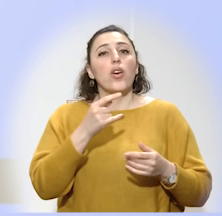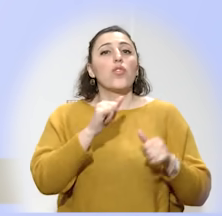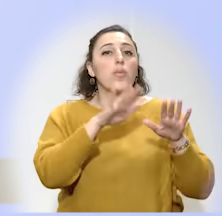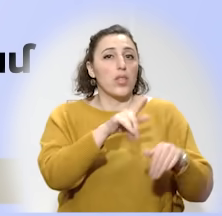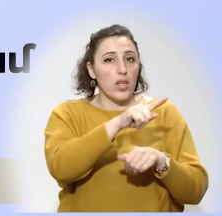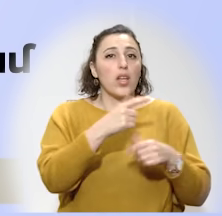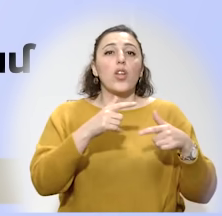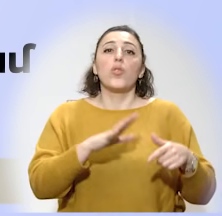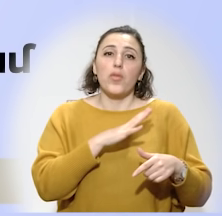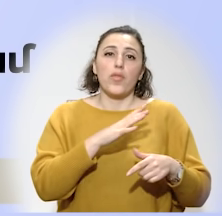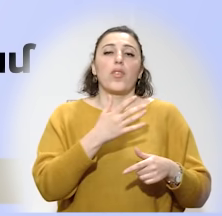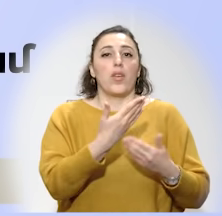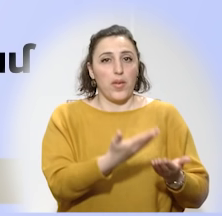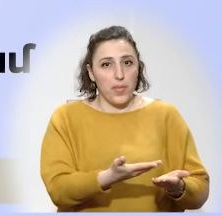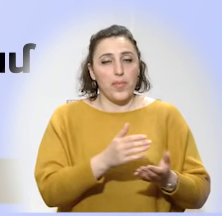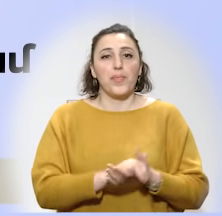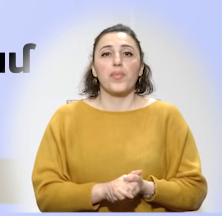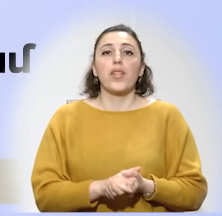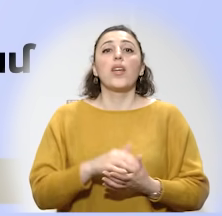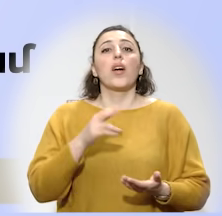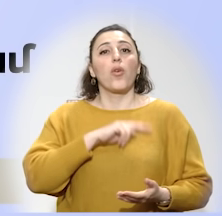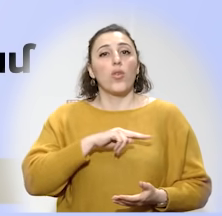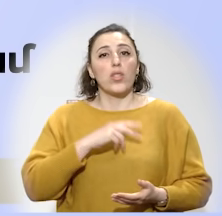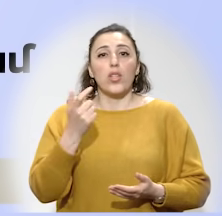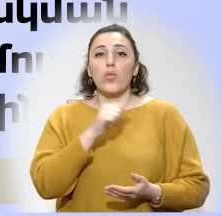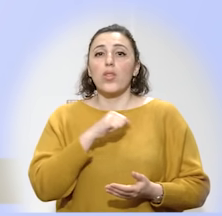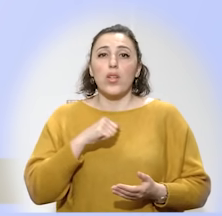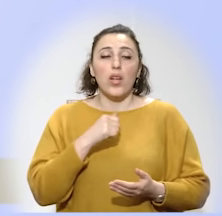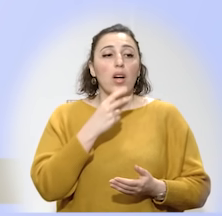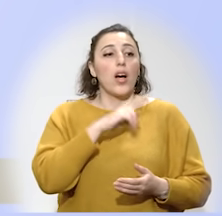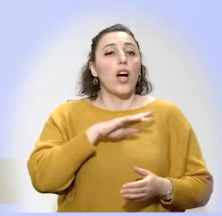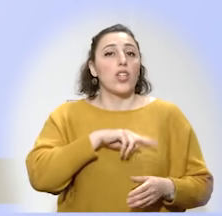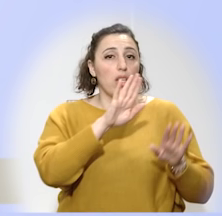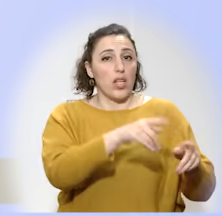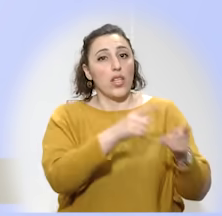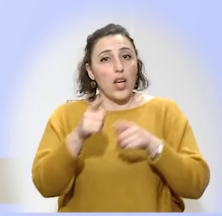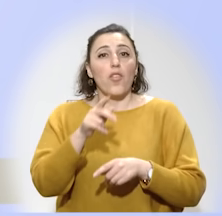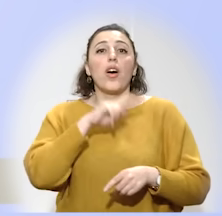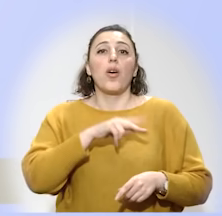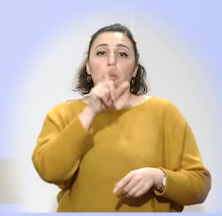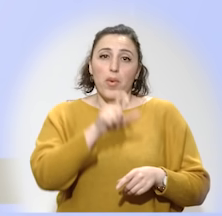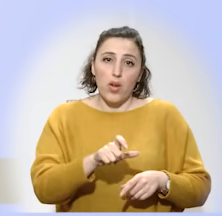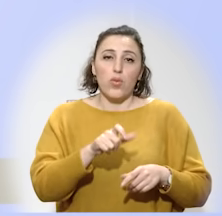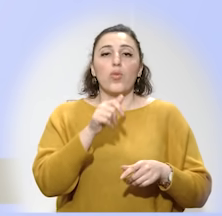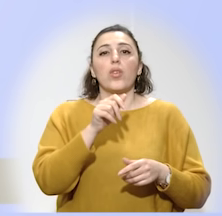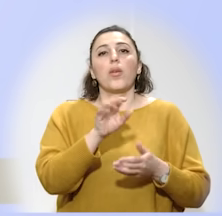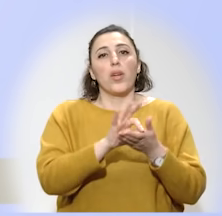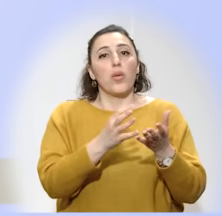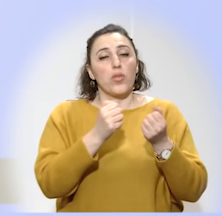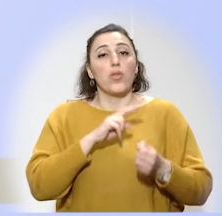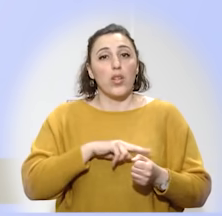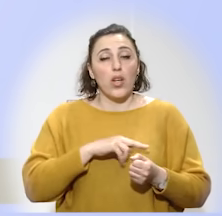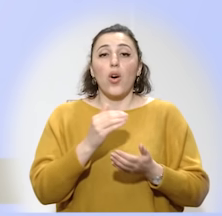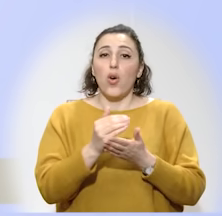կամ գործատուի մոտ կամ գործատուի նախաձեռնությամբ այլ վայրում ուսուցում անցած անձինք, գործատուների փոխադարձ համաձայնությամբ այլ աշխատանքի փոխադրվող